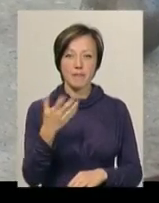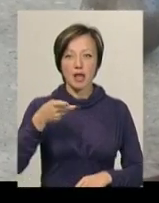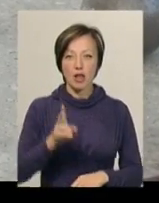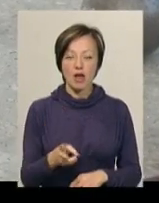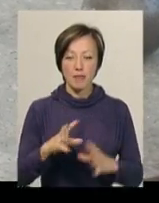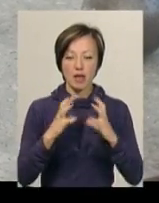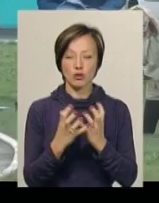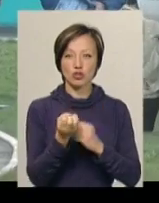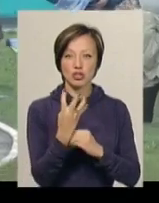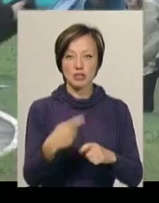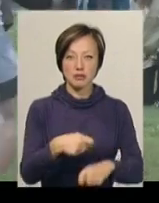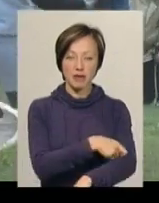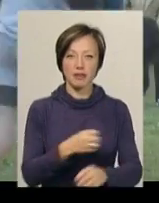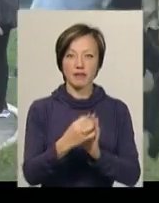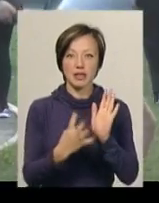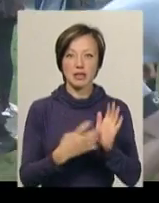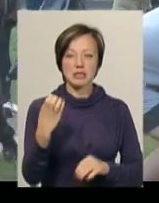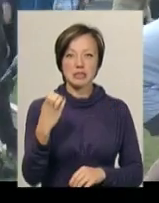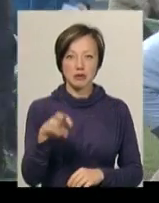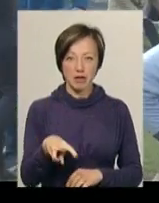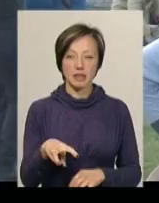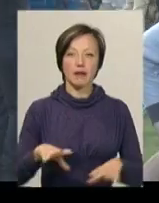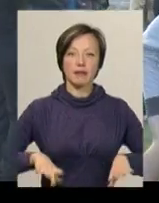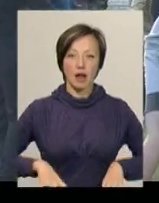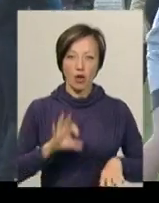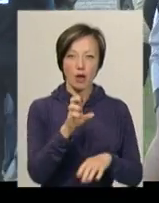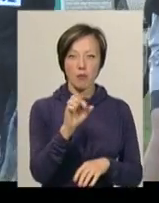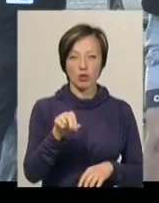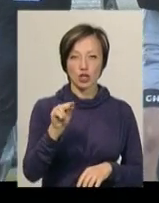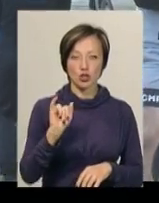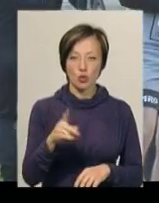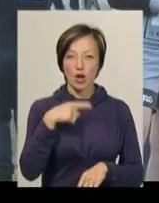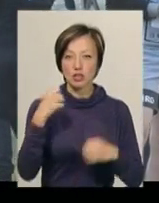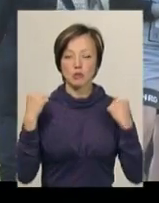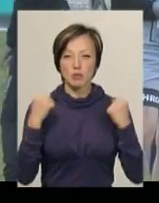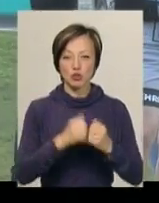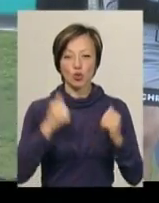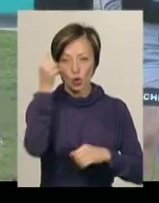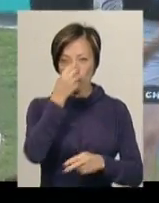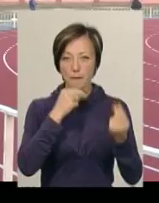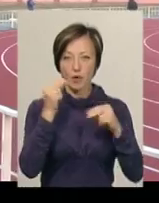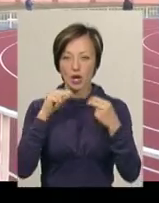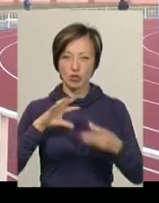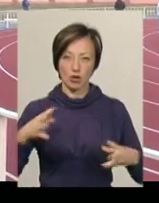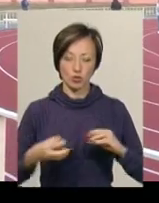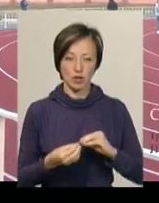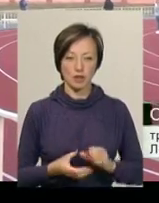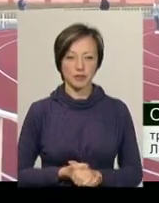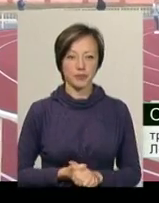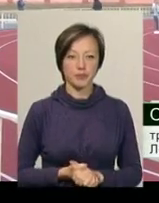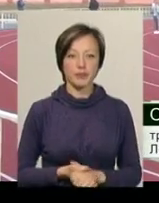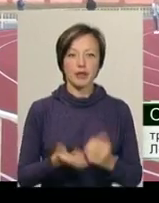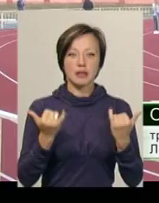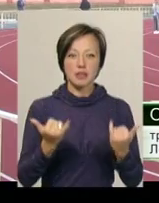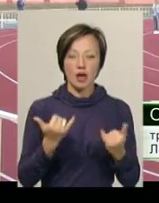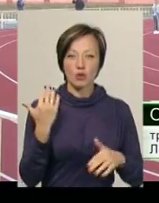5-кілограмове ядро на 14 метрів 19 сантиметрів. Його тренер Олег Бондарчук каже, спортсмен з року в рік покращує результати. Зараз вже 2